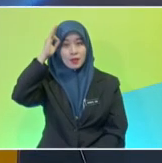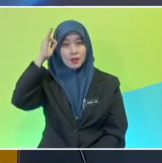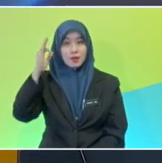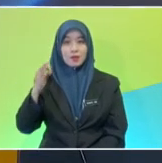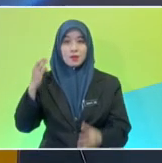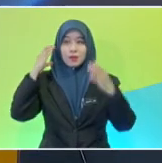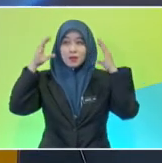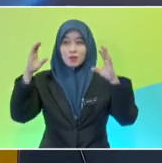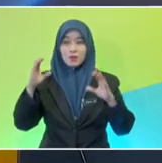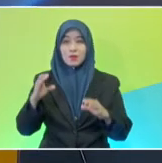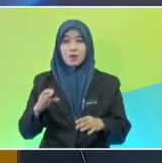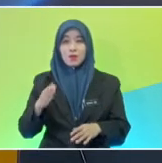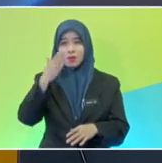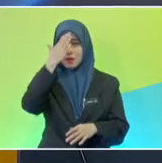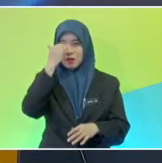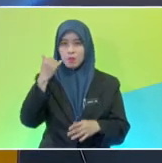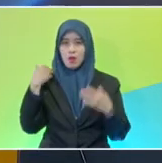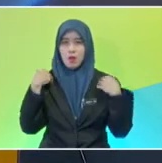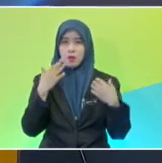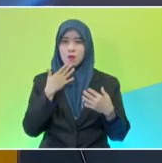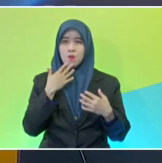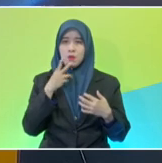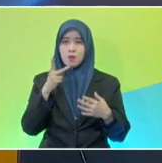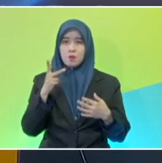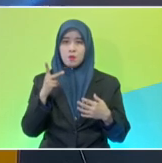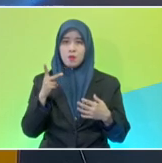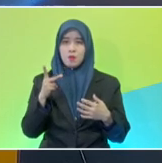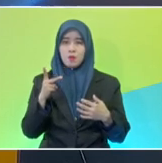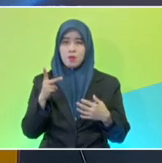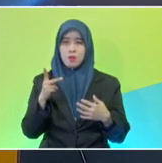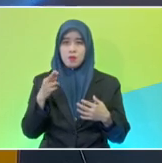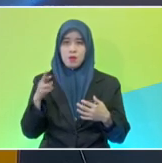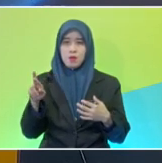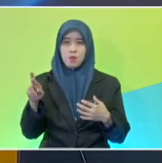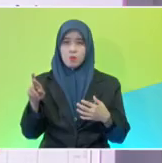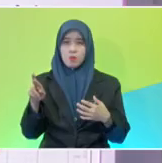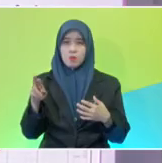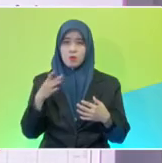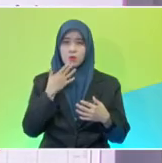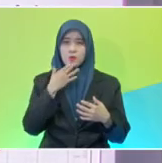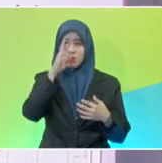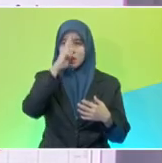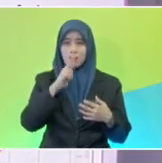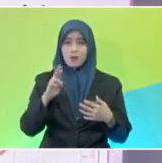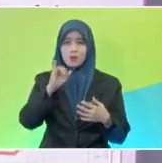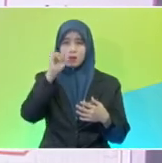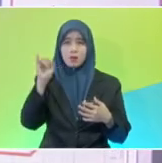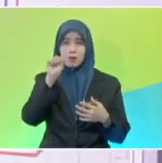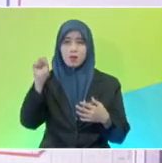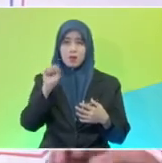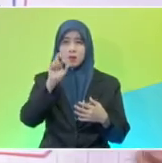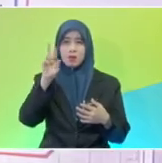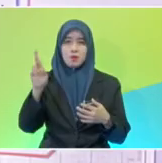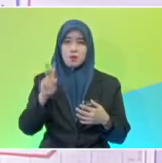Cikgu, ni kenapa ada warna kuning dia tulis Rabu? Warna merah dia tulis Isnin, ada sampai Selasa, Khamis ni. Ni apa ni